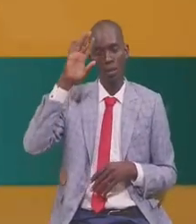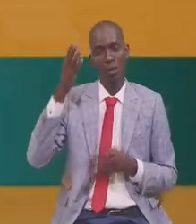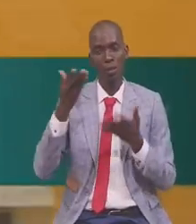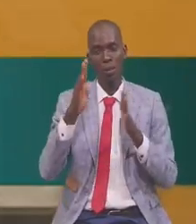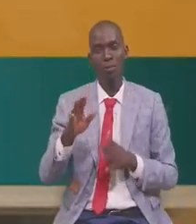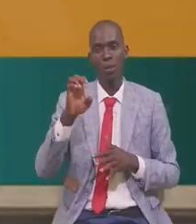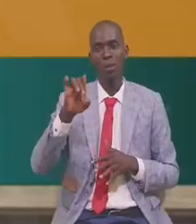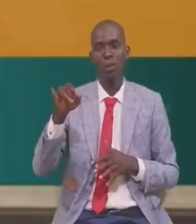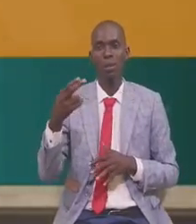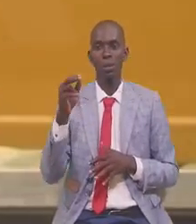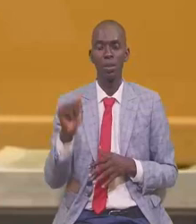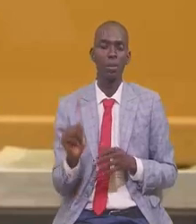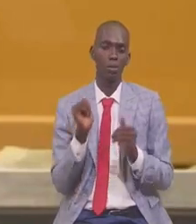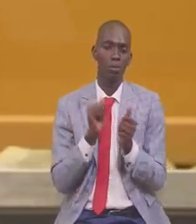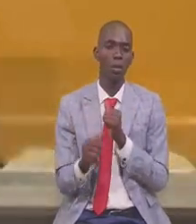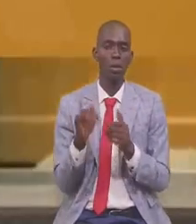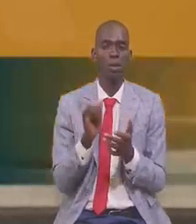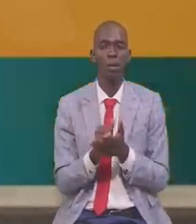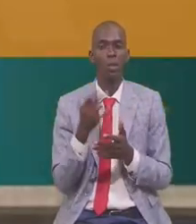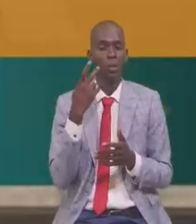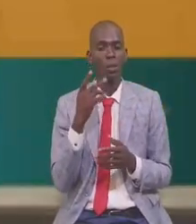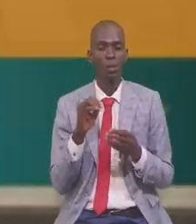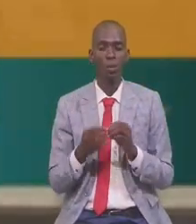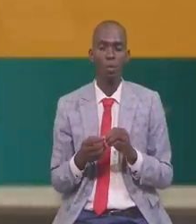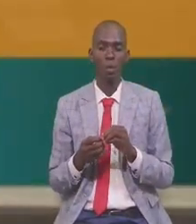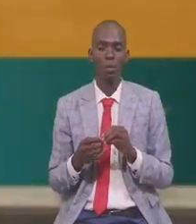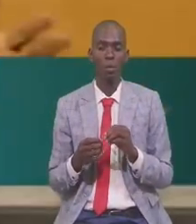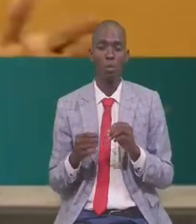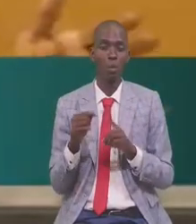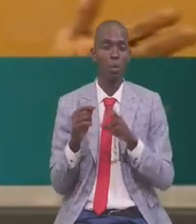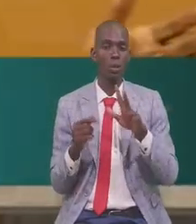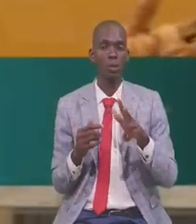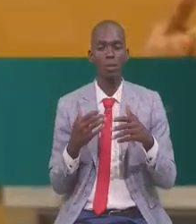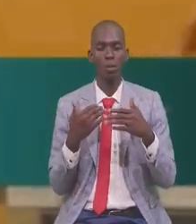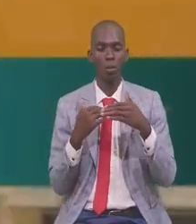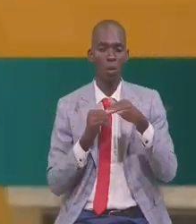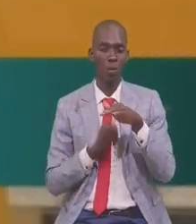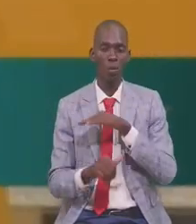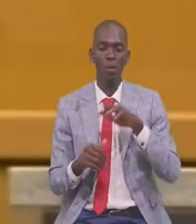allons voir trois éléments aussi. Premièrement, les bénédictions